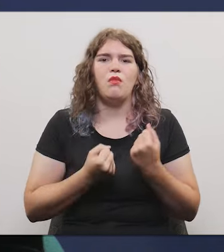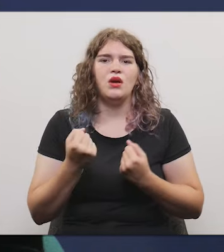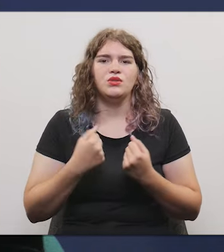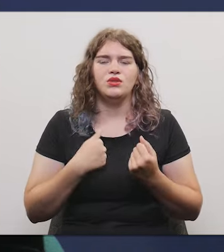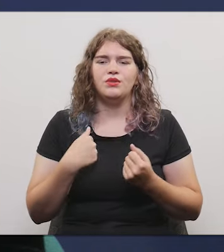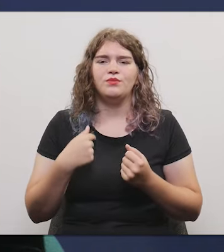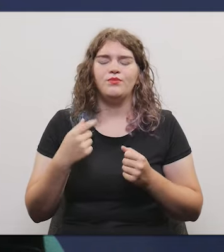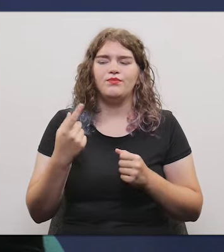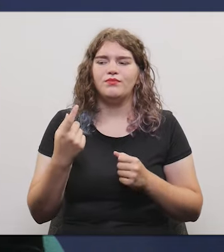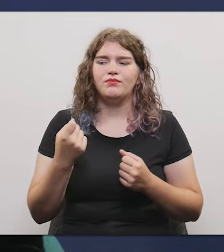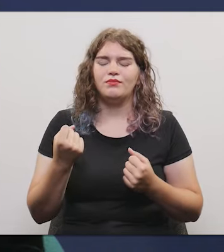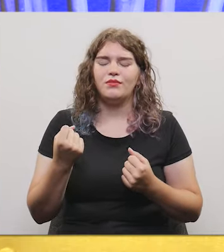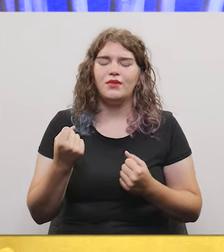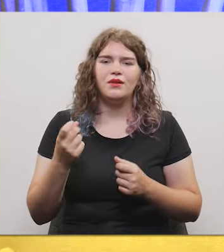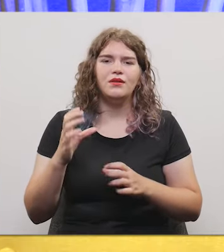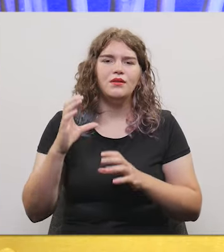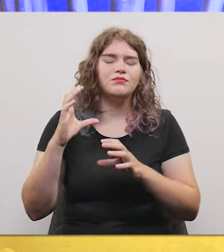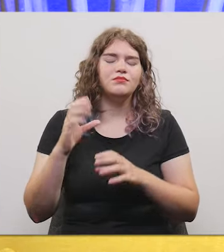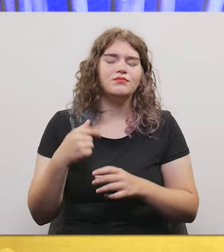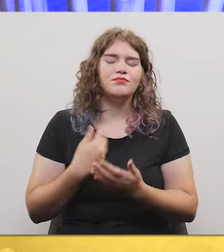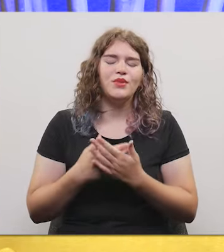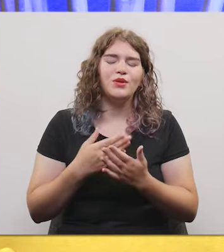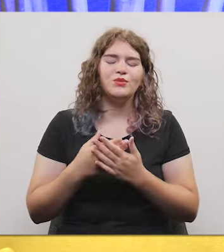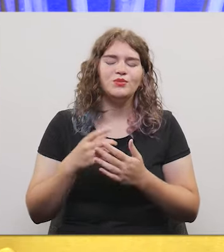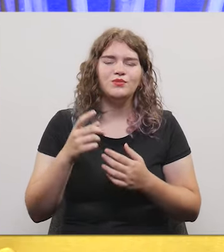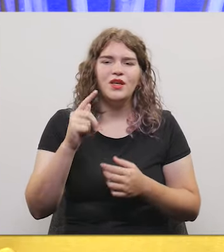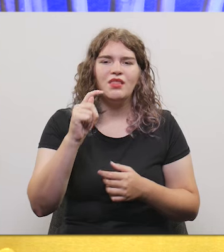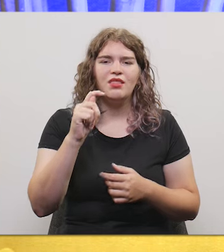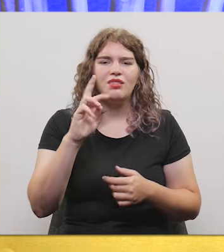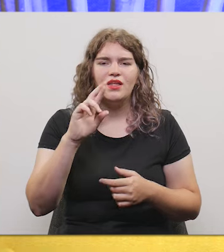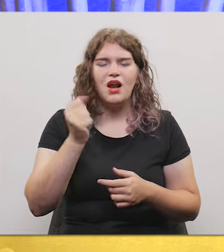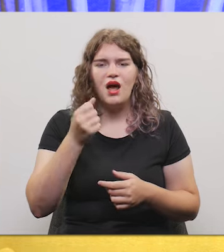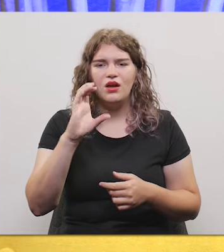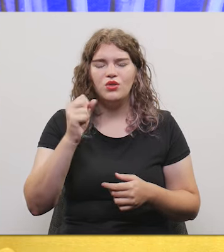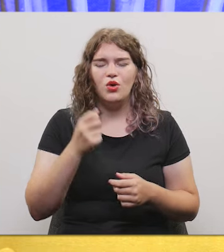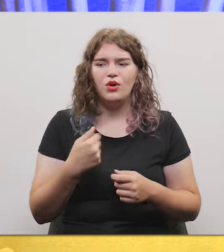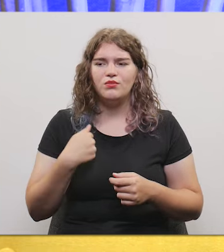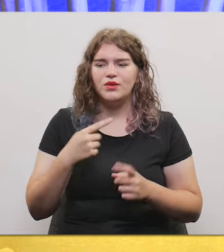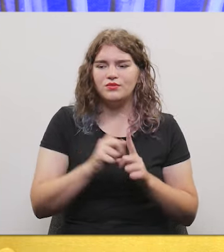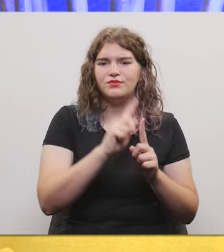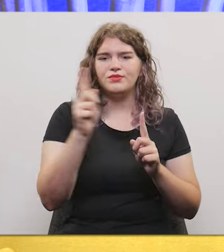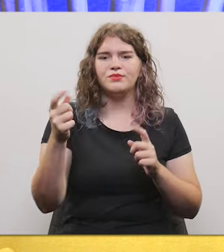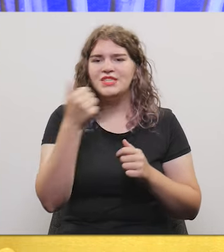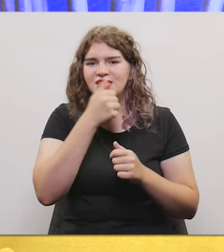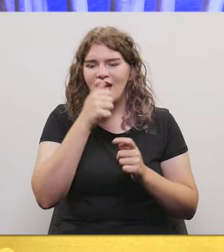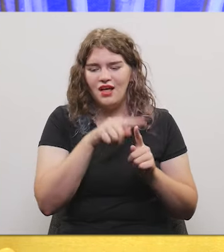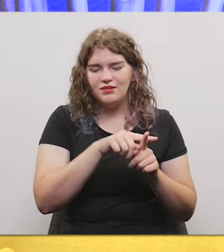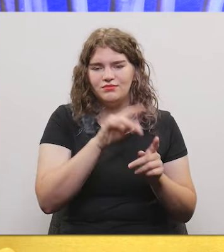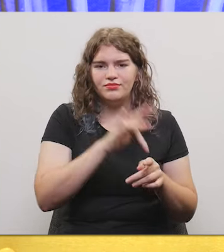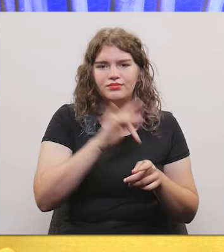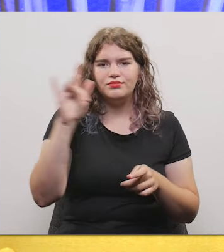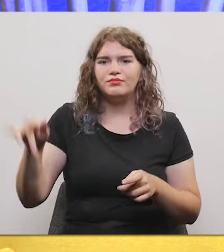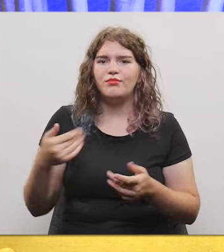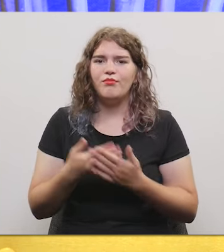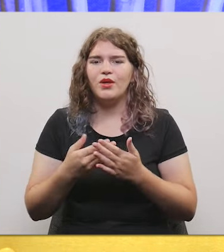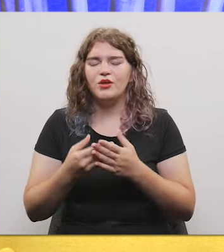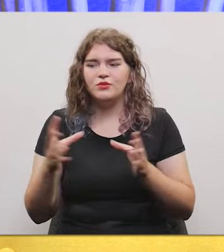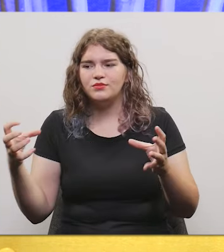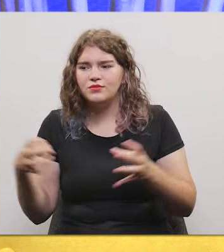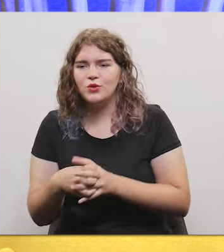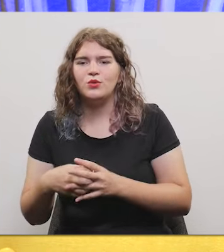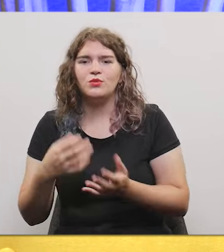mașină, mergeam cu tractorul dintr-un sat în altul să fim părtași la studiu